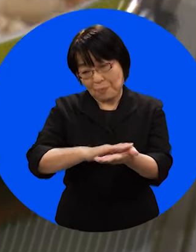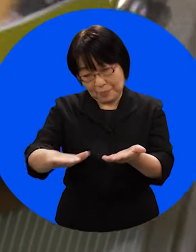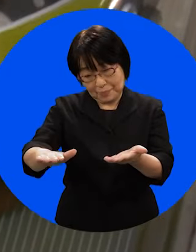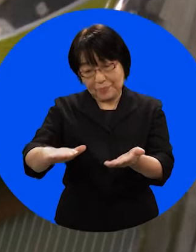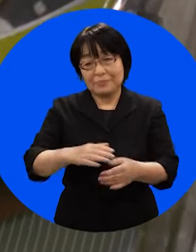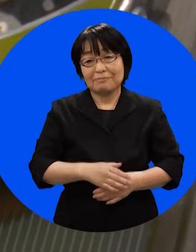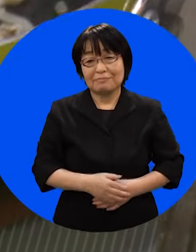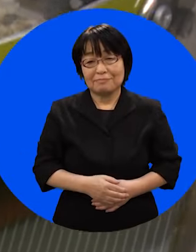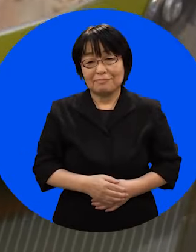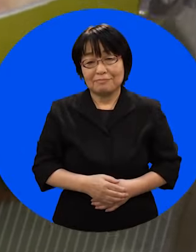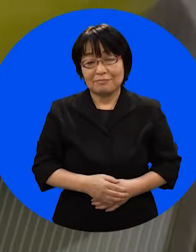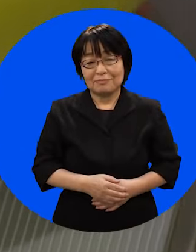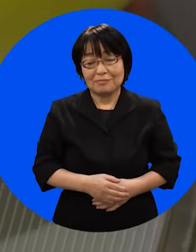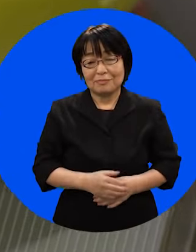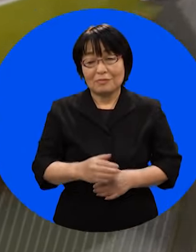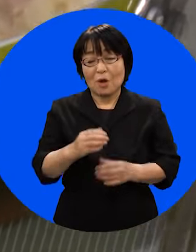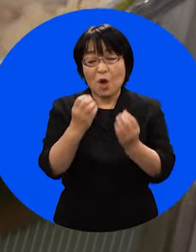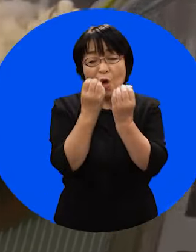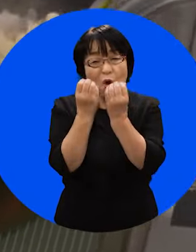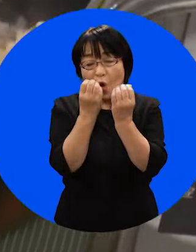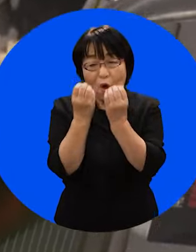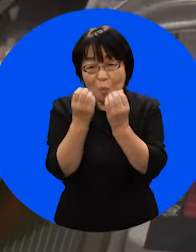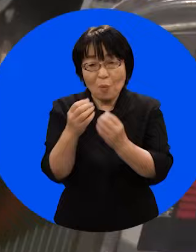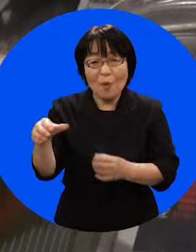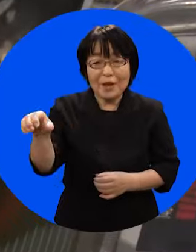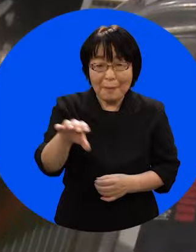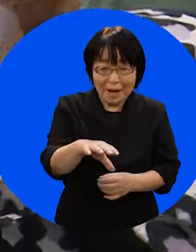。 いい匂いね。